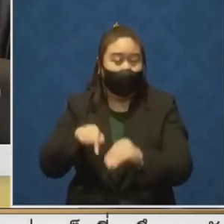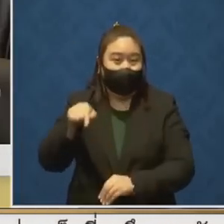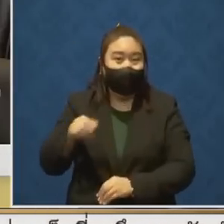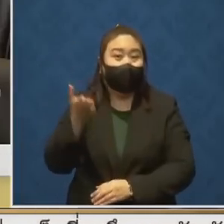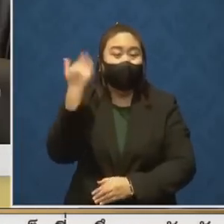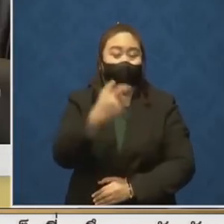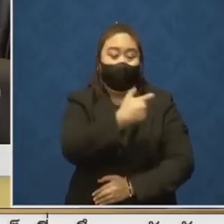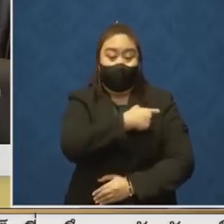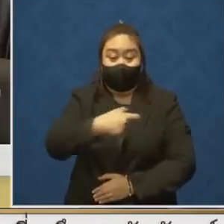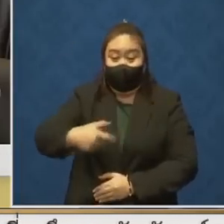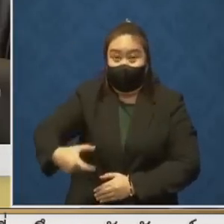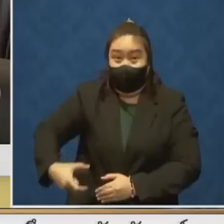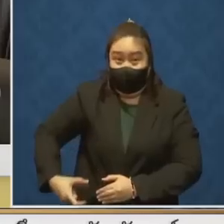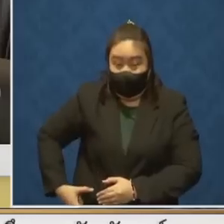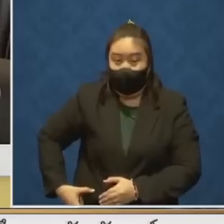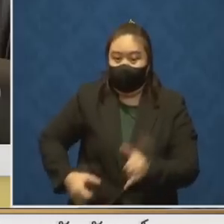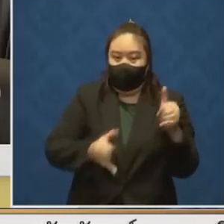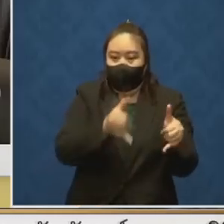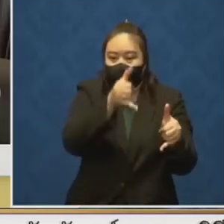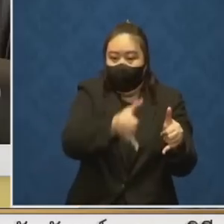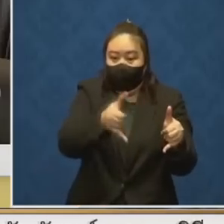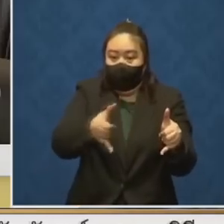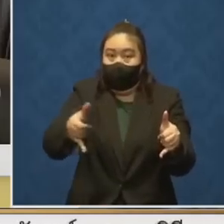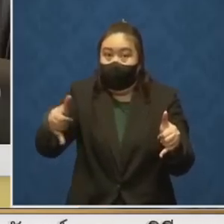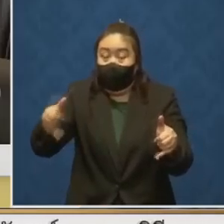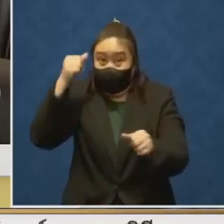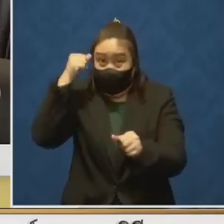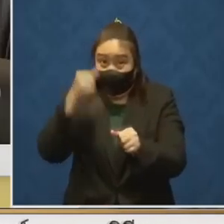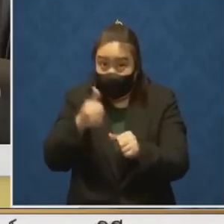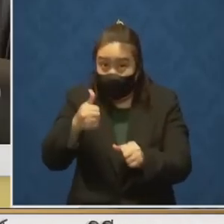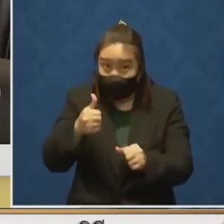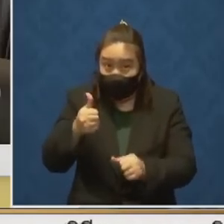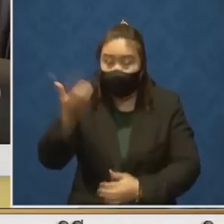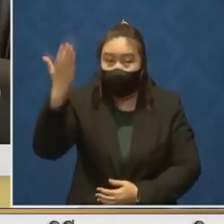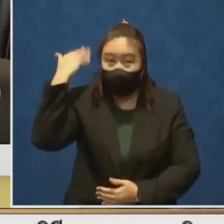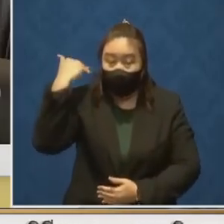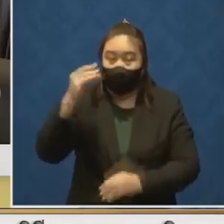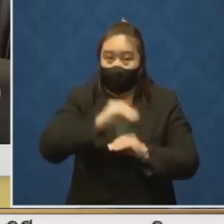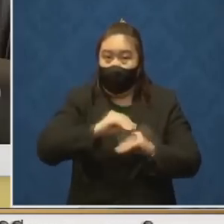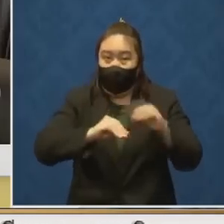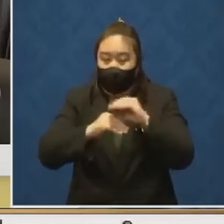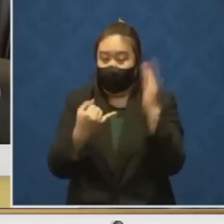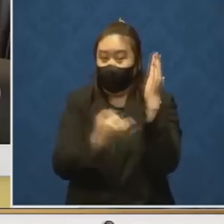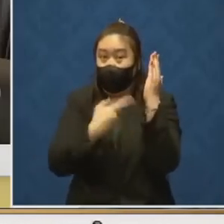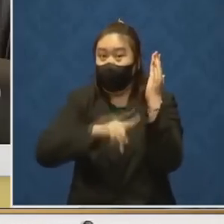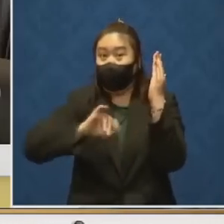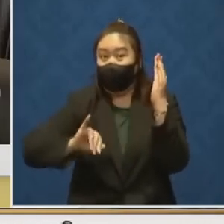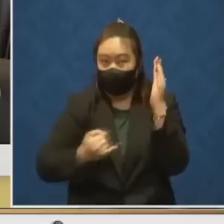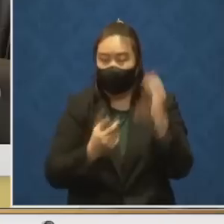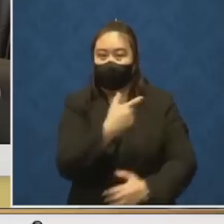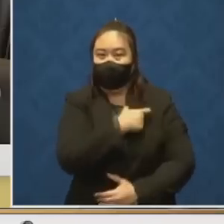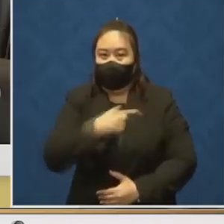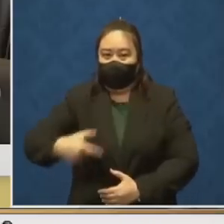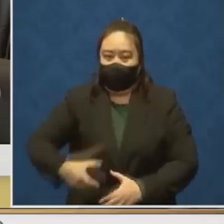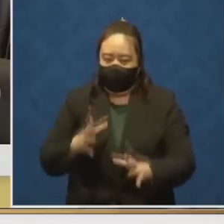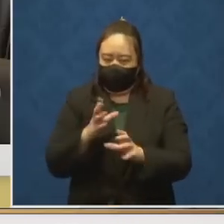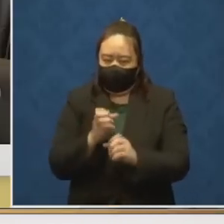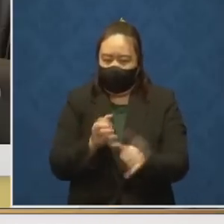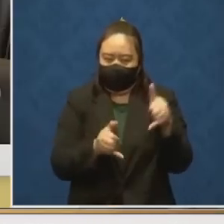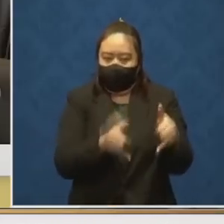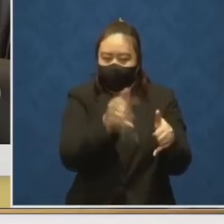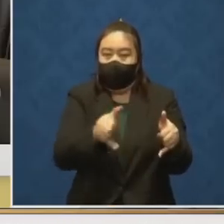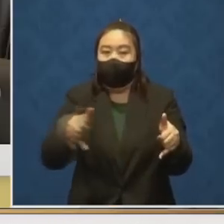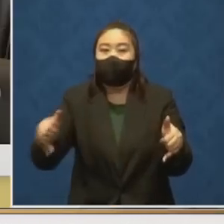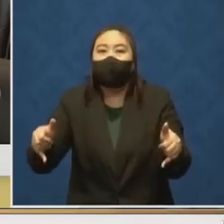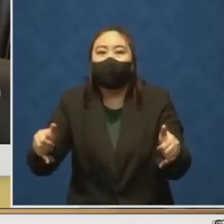ัยจําได้ไคะโครงการอุทยานล่าชinging j mand p.วบกงทัก็ได้บอกคะว สรางจาก